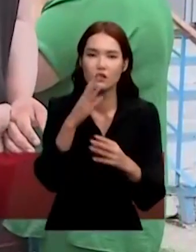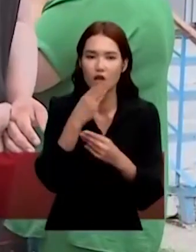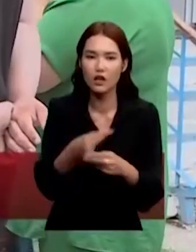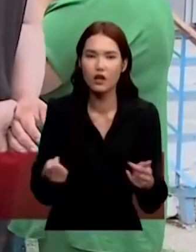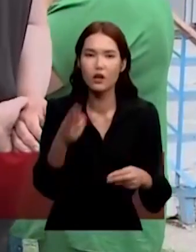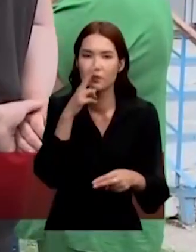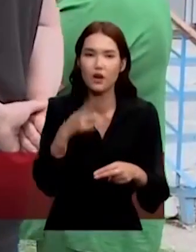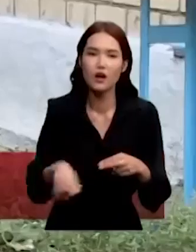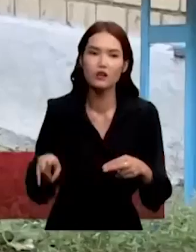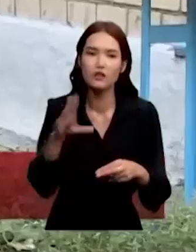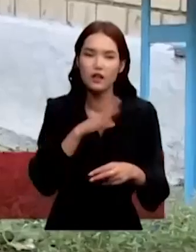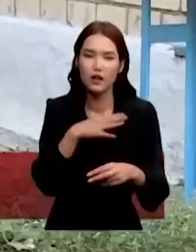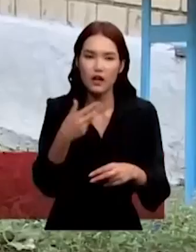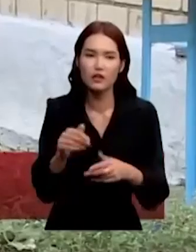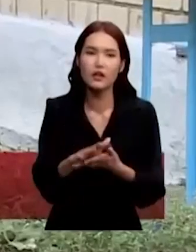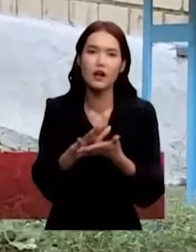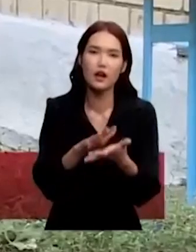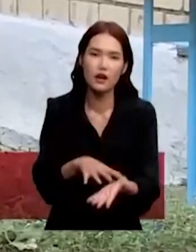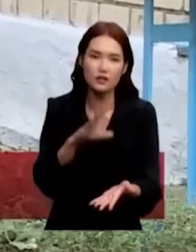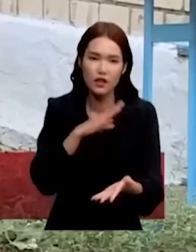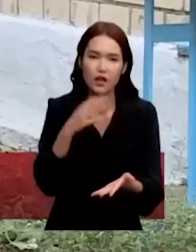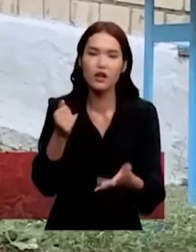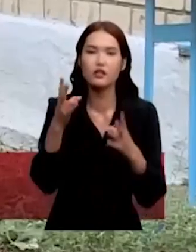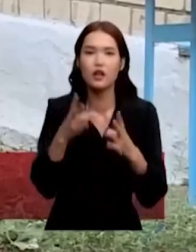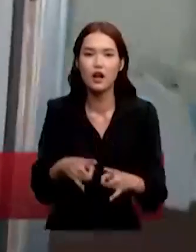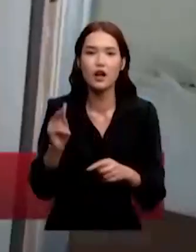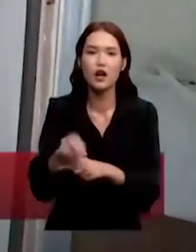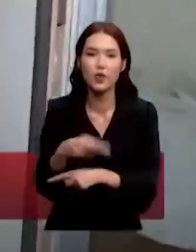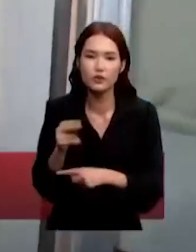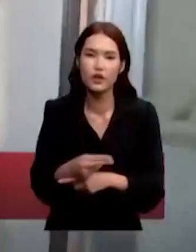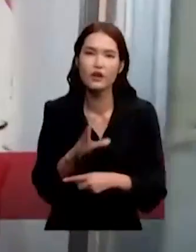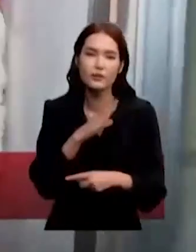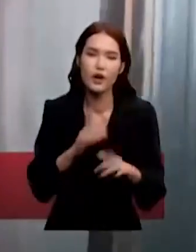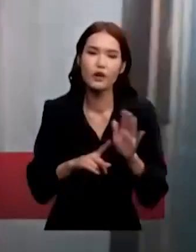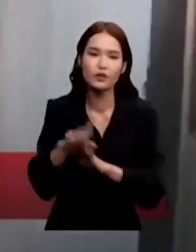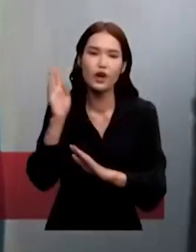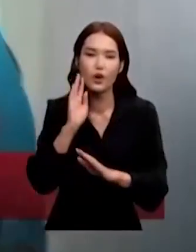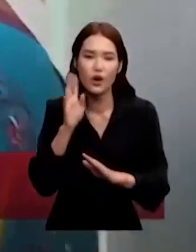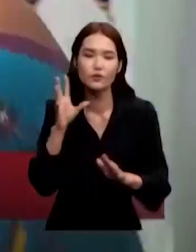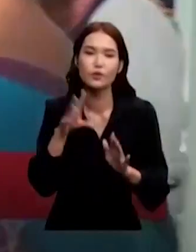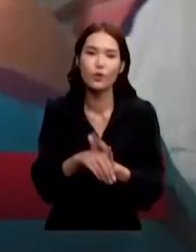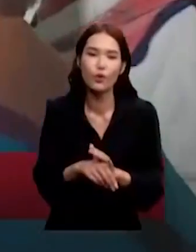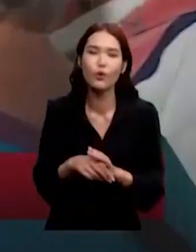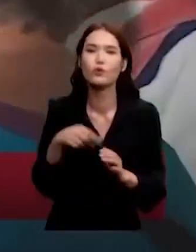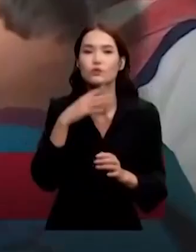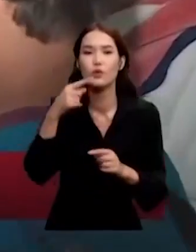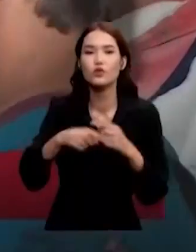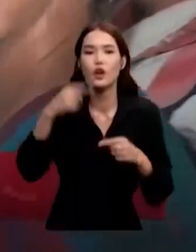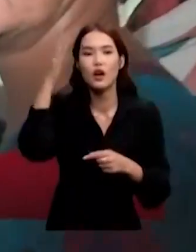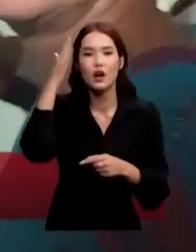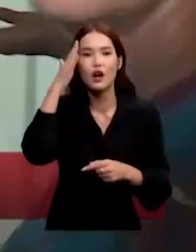жителей сильно удивились. Аким заверил, в сети исправная авария устранена. Во всех домах есть вода, включая и здание самого акимата. Вот